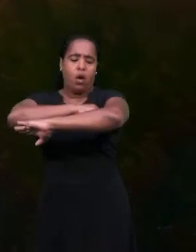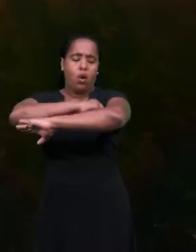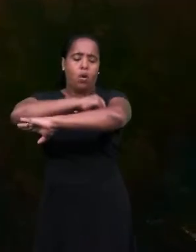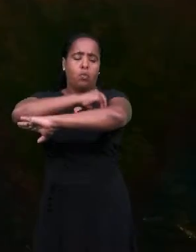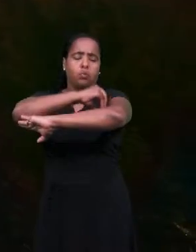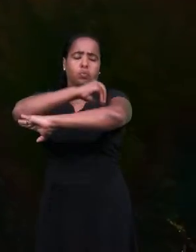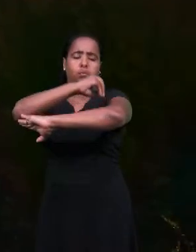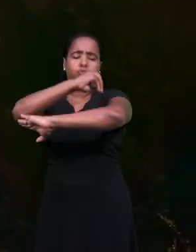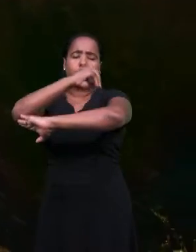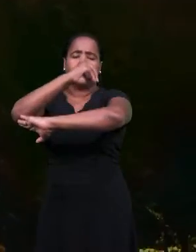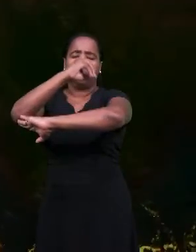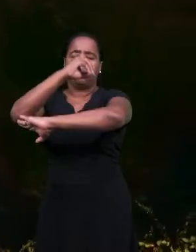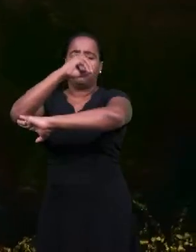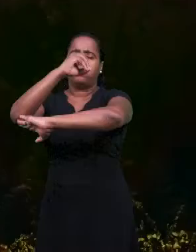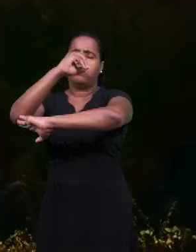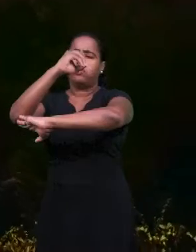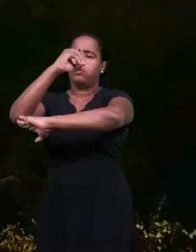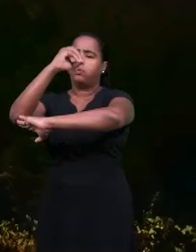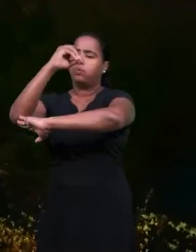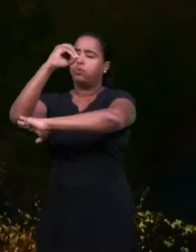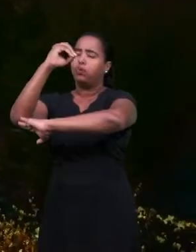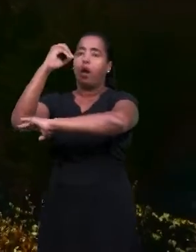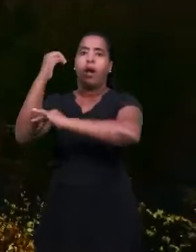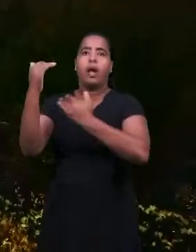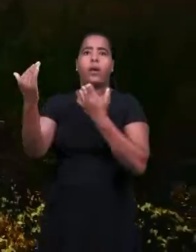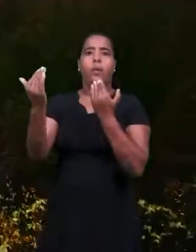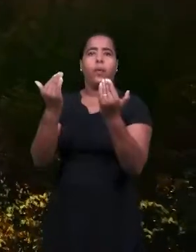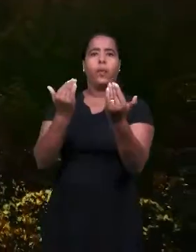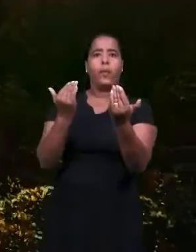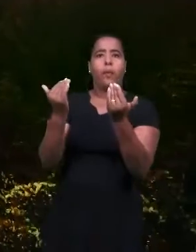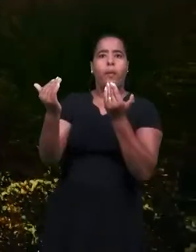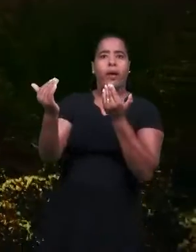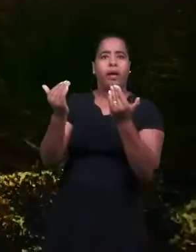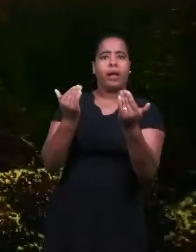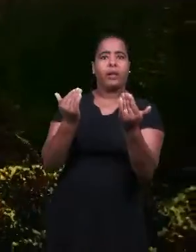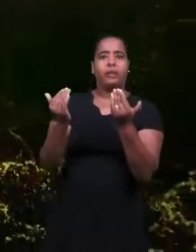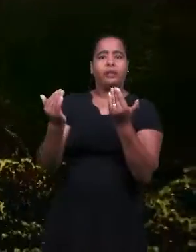И как свет зари, путь мой